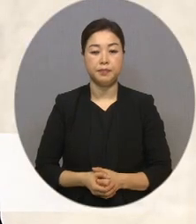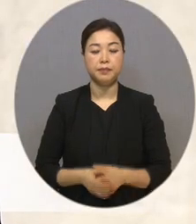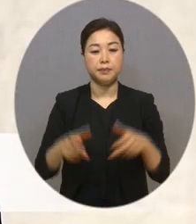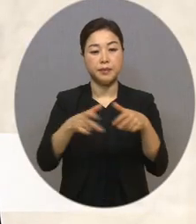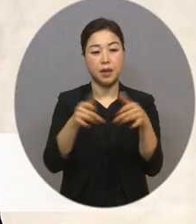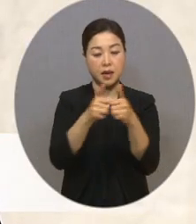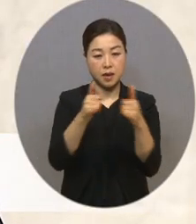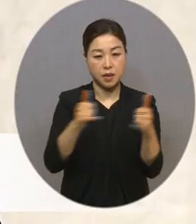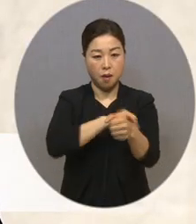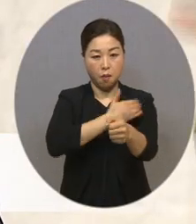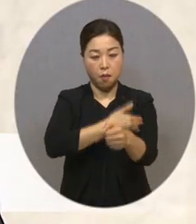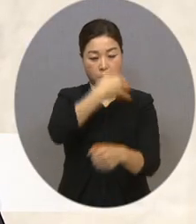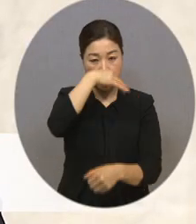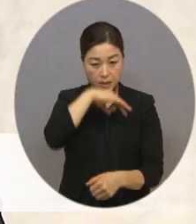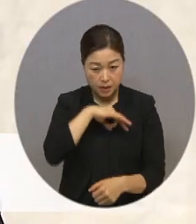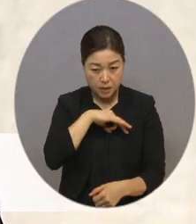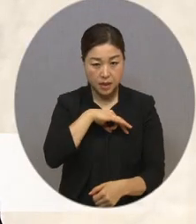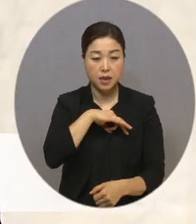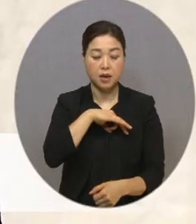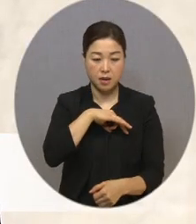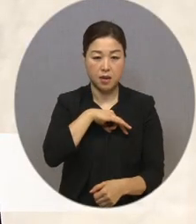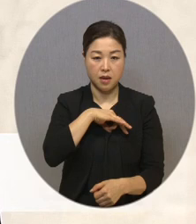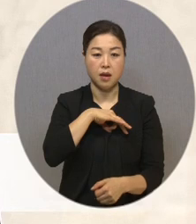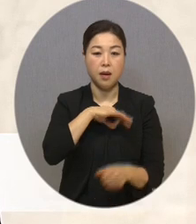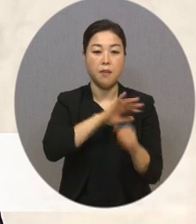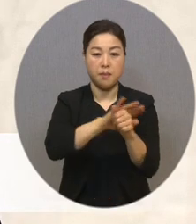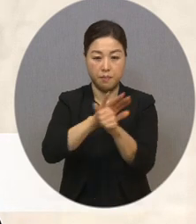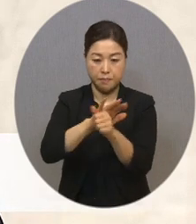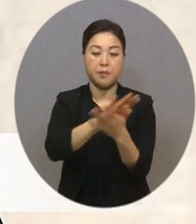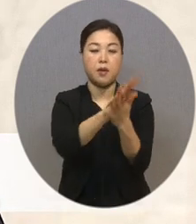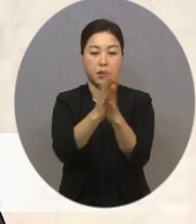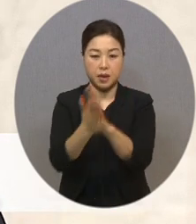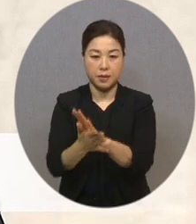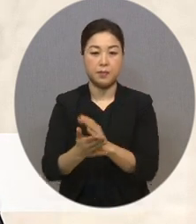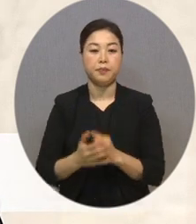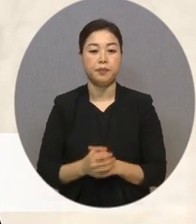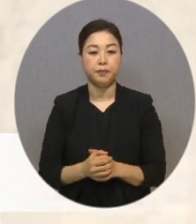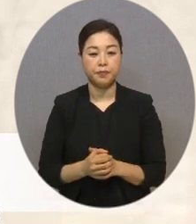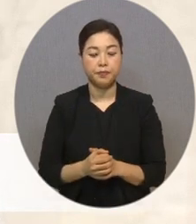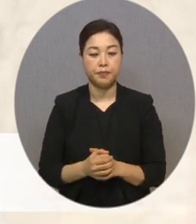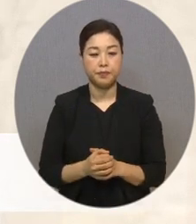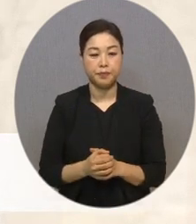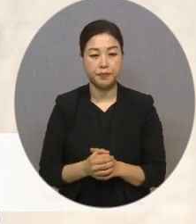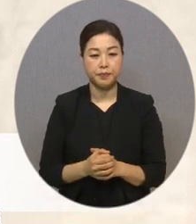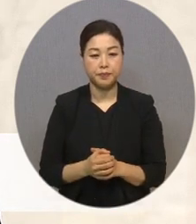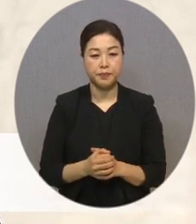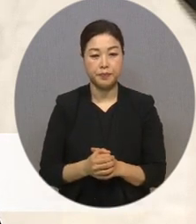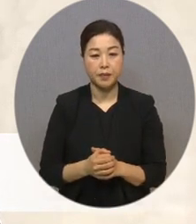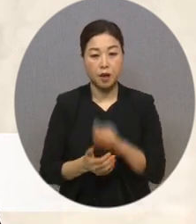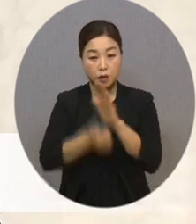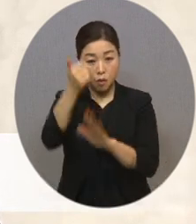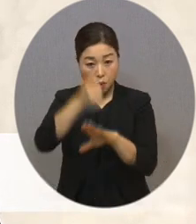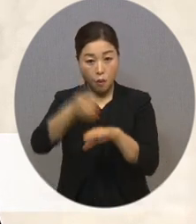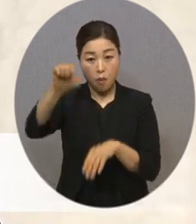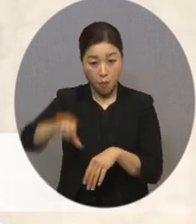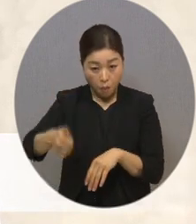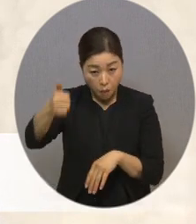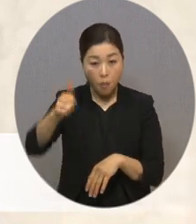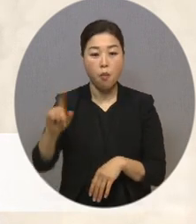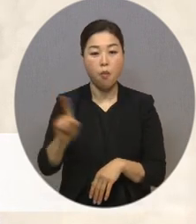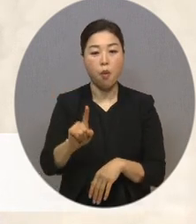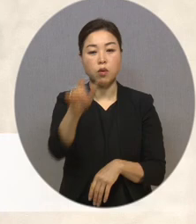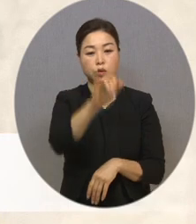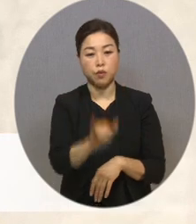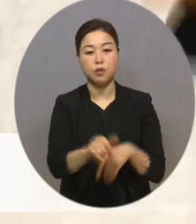장애인들의 권익을 실질적으로 변화시켜 나갈 것입니다. 과제들의 성공 여부는 전국 장애인 단체들의